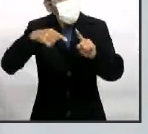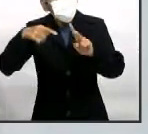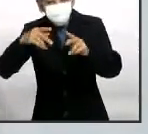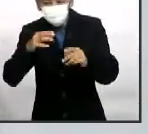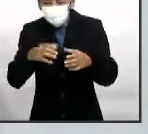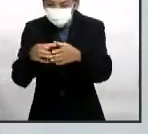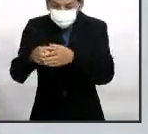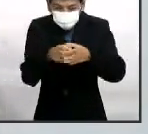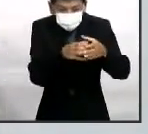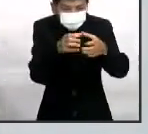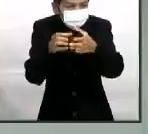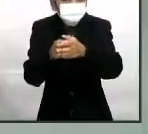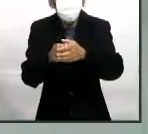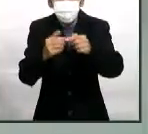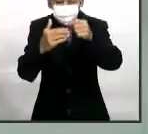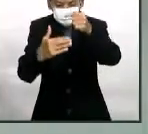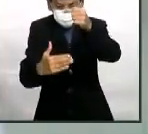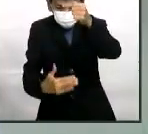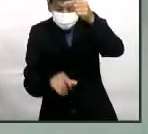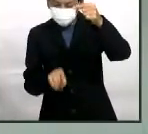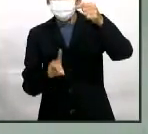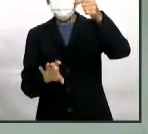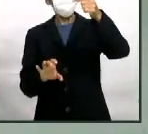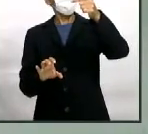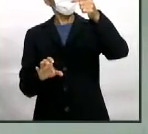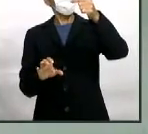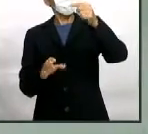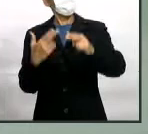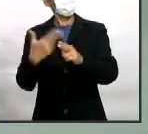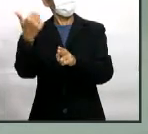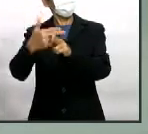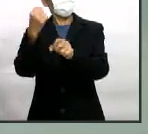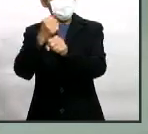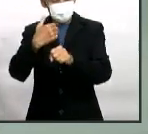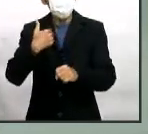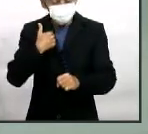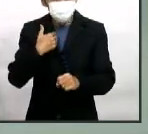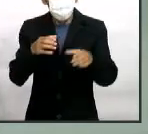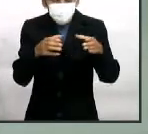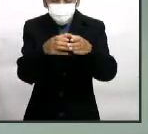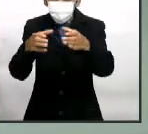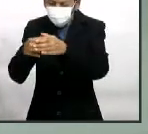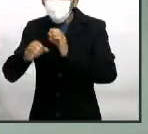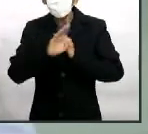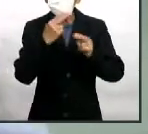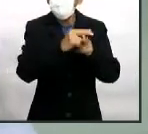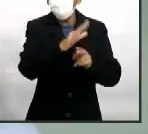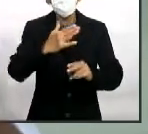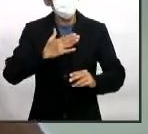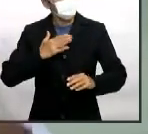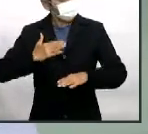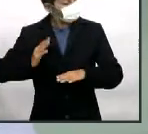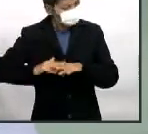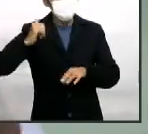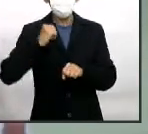บลำดับ100เนี่ยก็ถือว่าคุณเยี่ยมแล้วนะเนี่ยเหรอไหมครับผมคิดว่ามันก็คงจะมีสโมสรหลายๆอย่างไม่แน่ผมอาจจะเป็นคนที่เก่